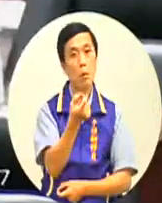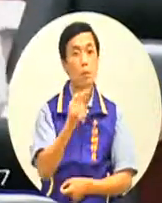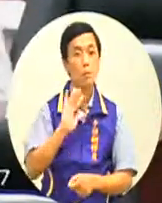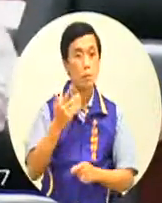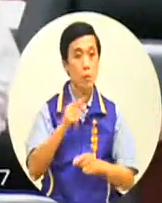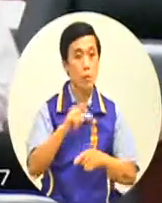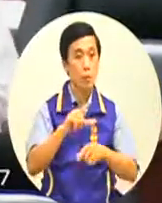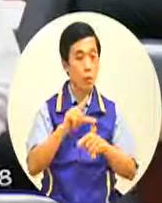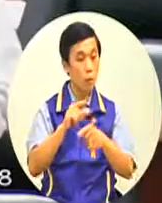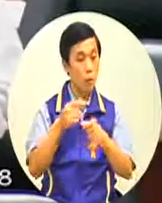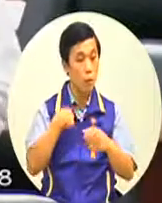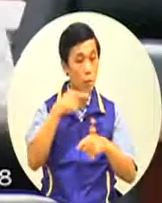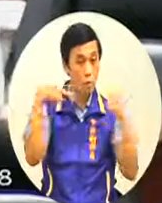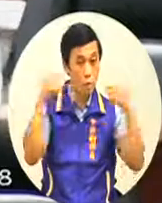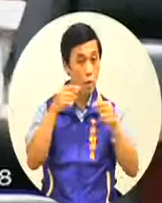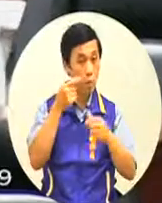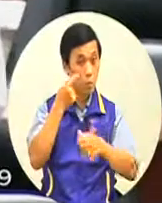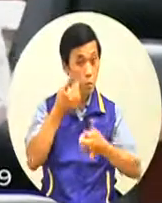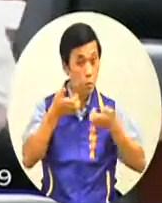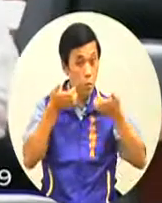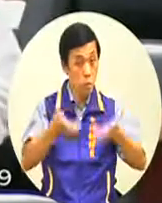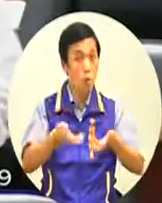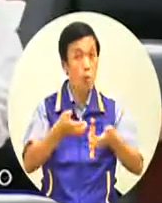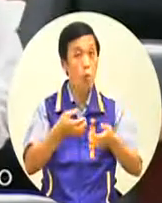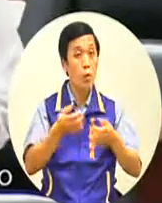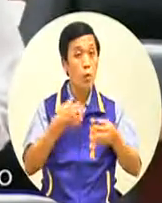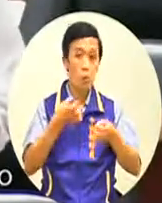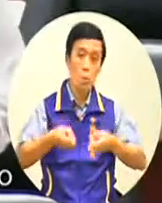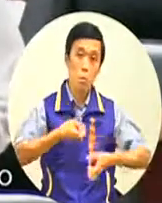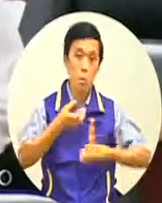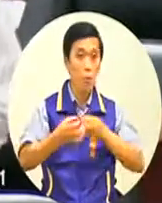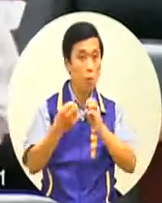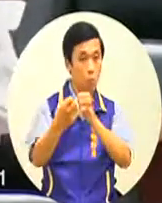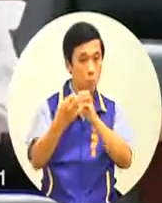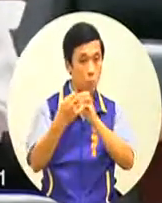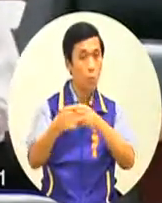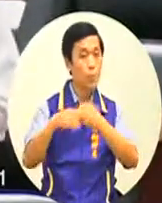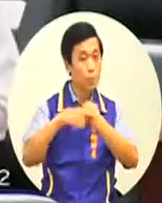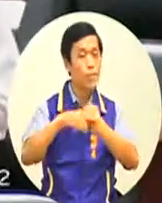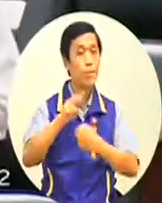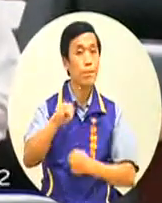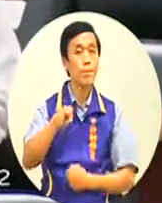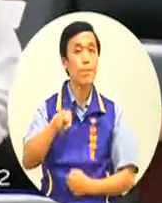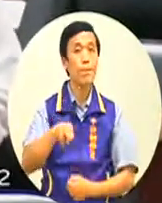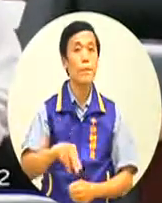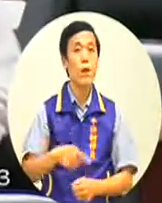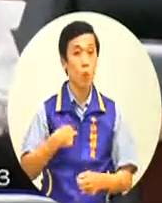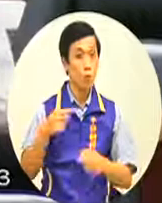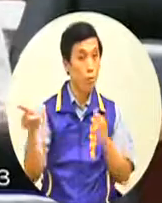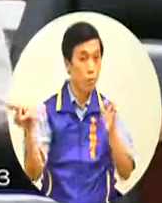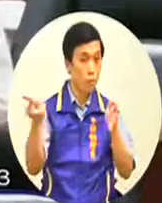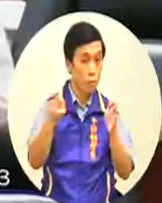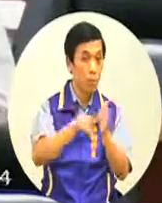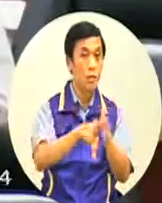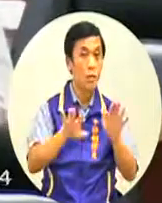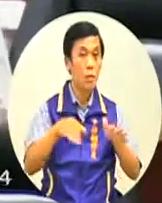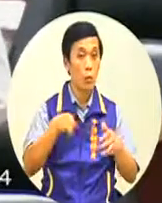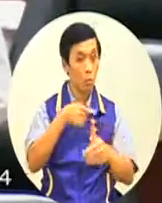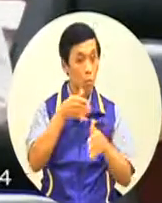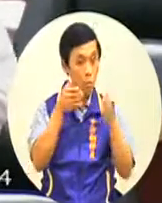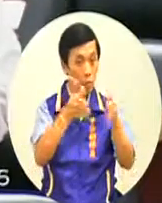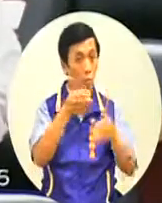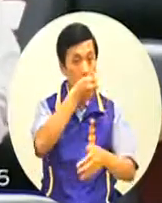期关注的一些议题来跟大家做一些议题的分享跟探究。 我一直以来对年轻人